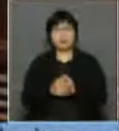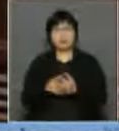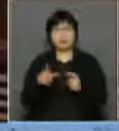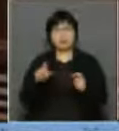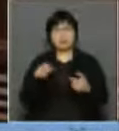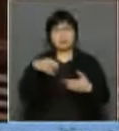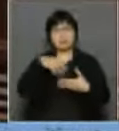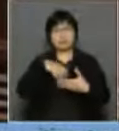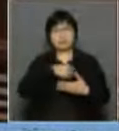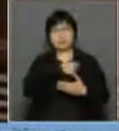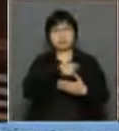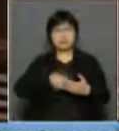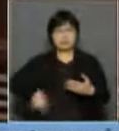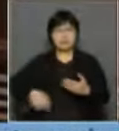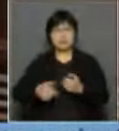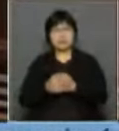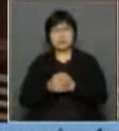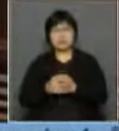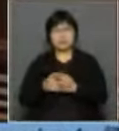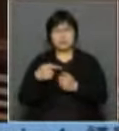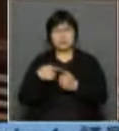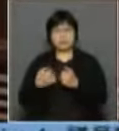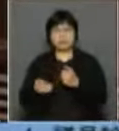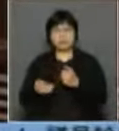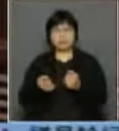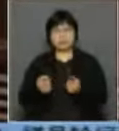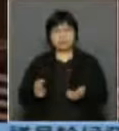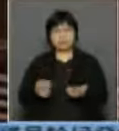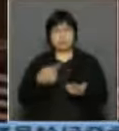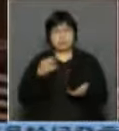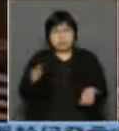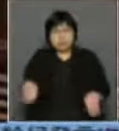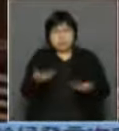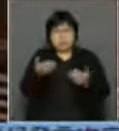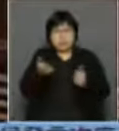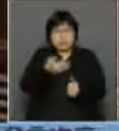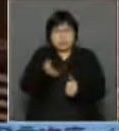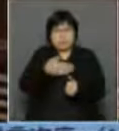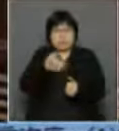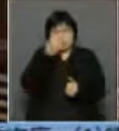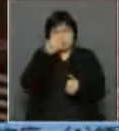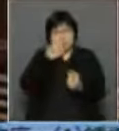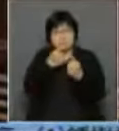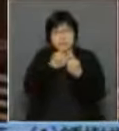員要挑動香港市民群眾鬥群眾，